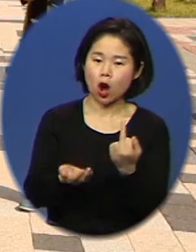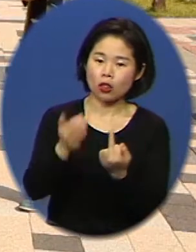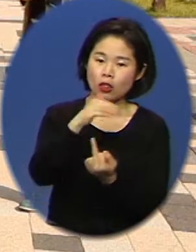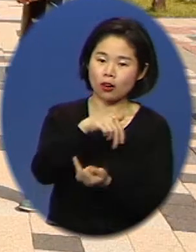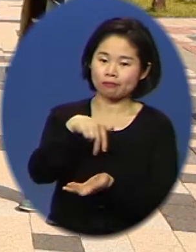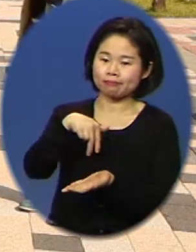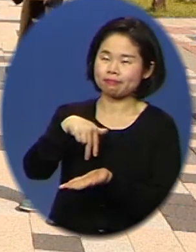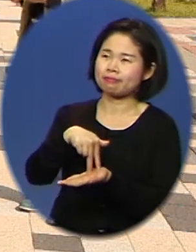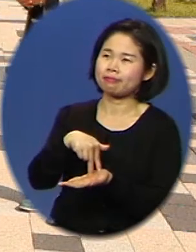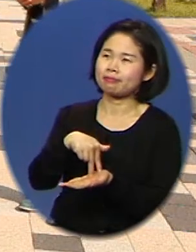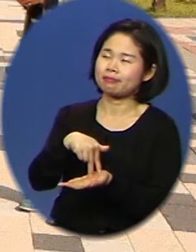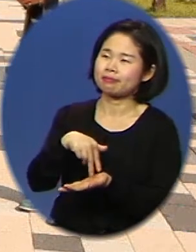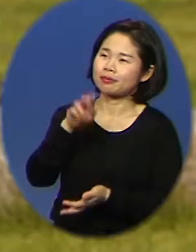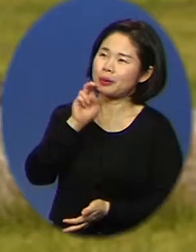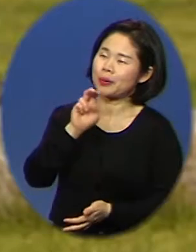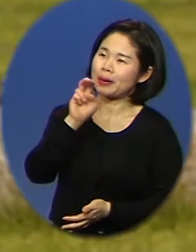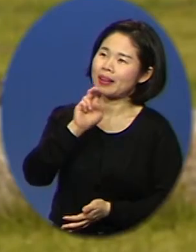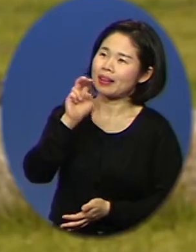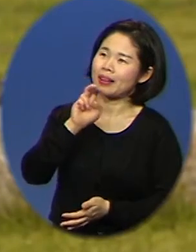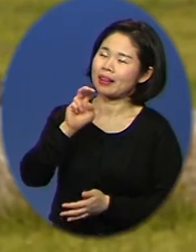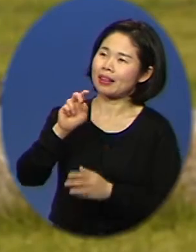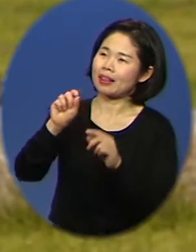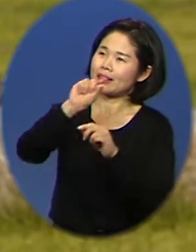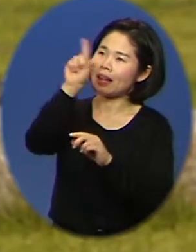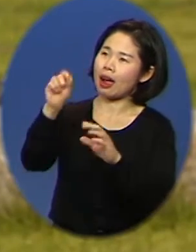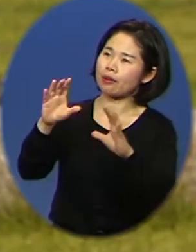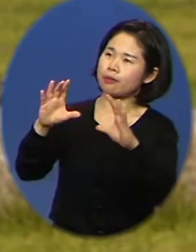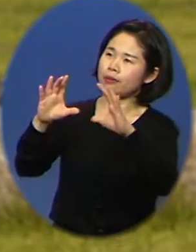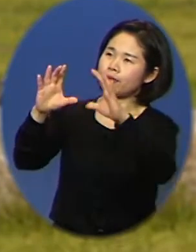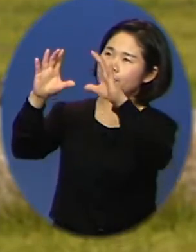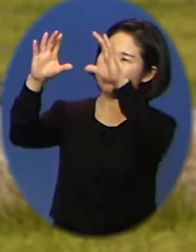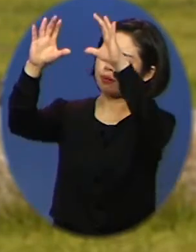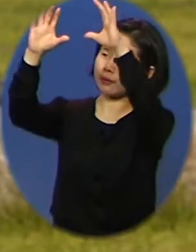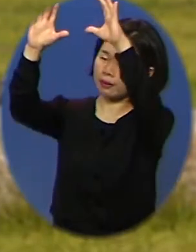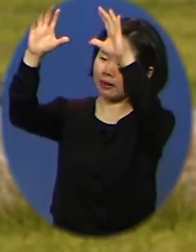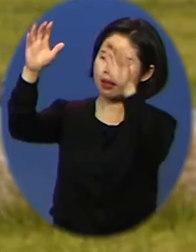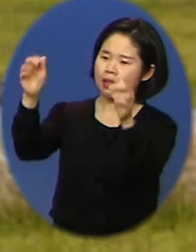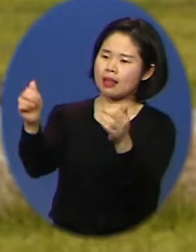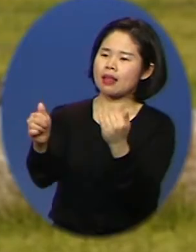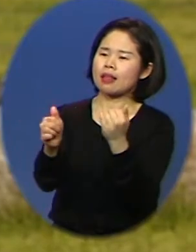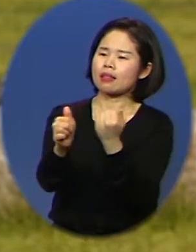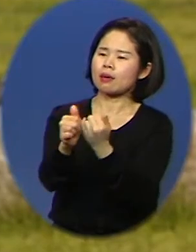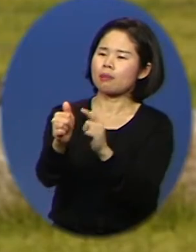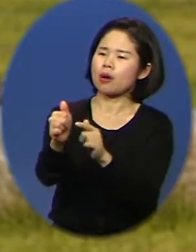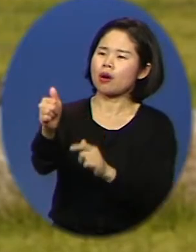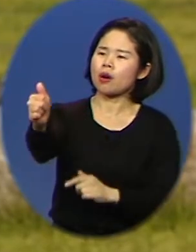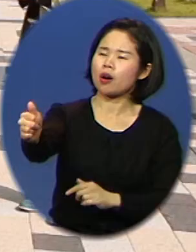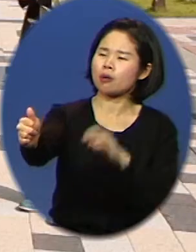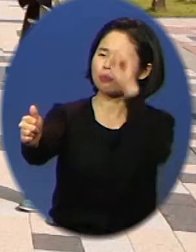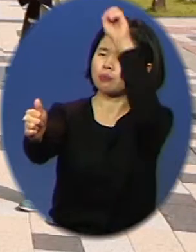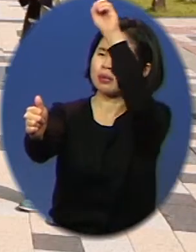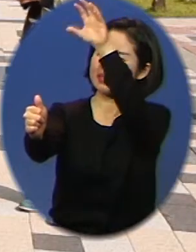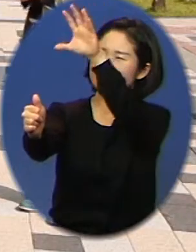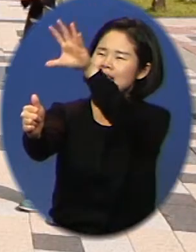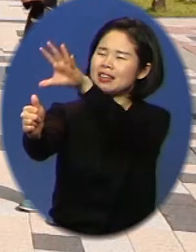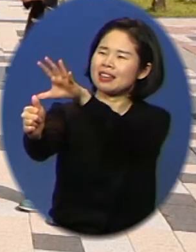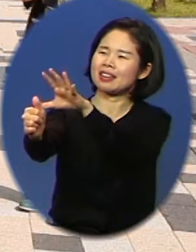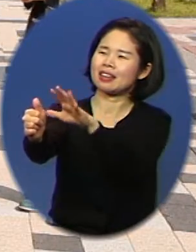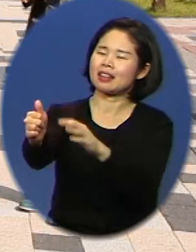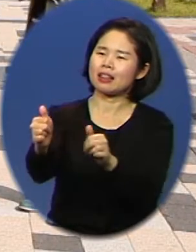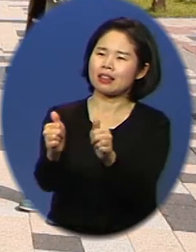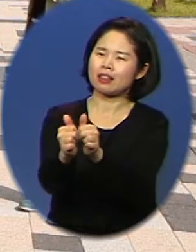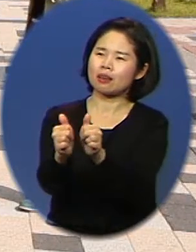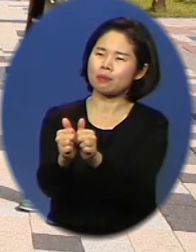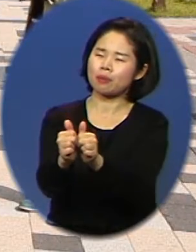가서 노래를 부르는 거예요. 달이 높이 떴을 때 남편이 있는 곳까지 비춰서 남편이 무사히 돌아오기를